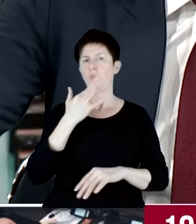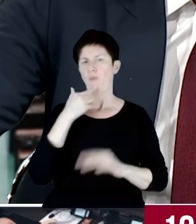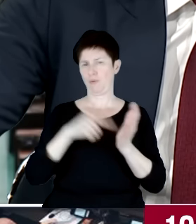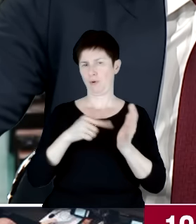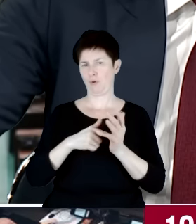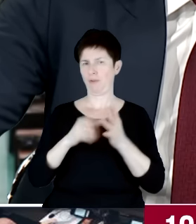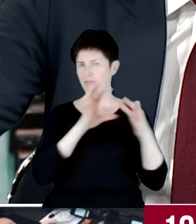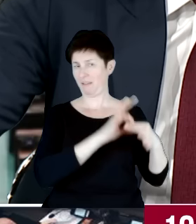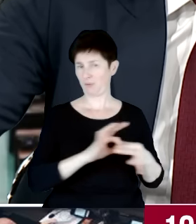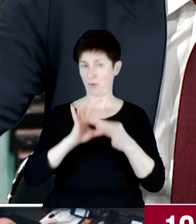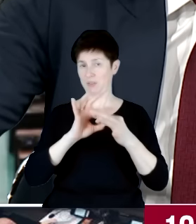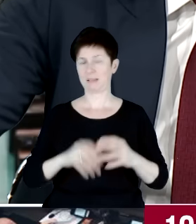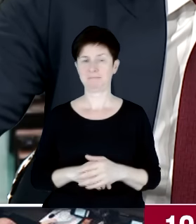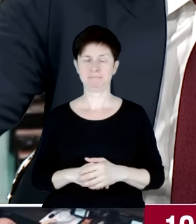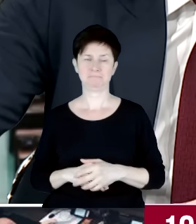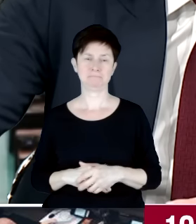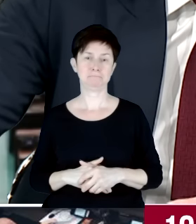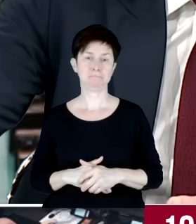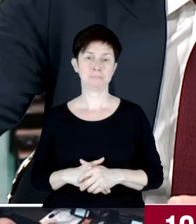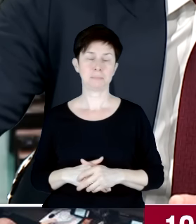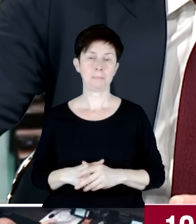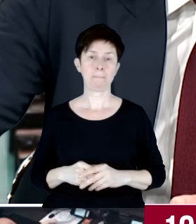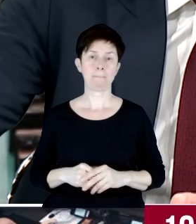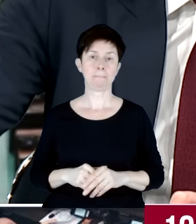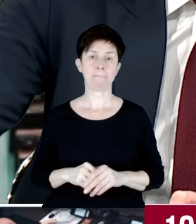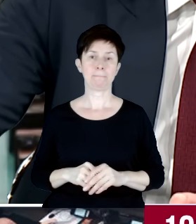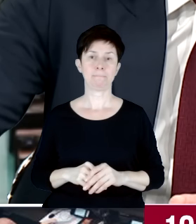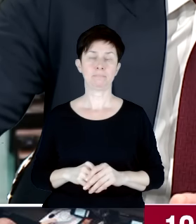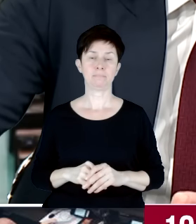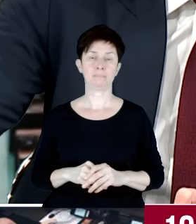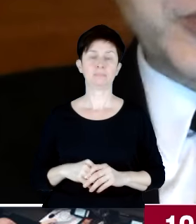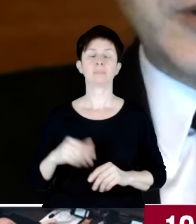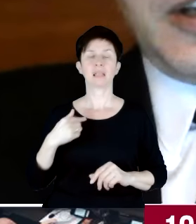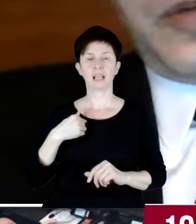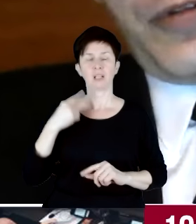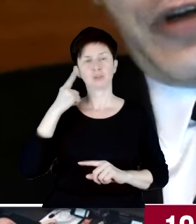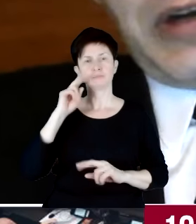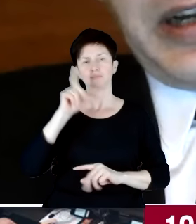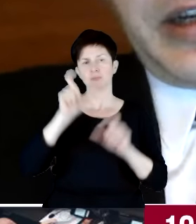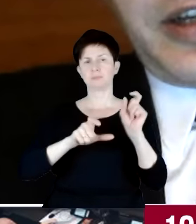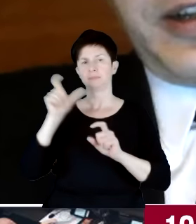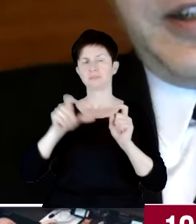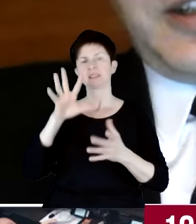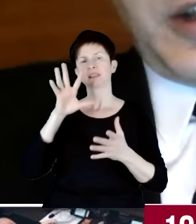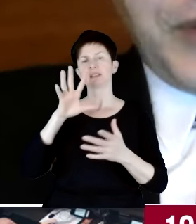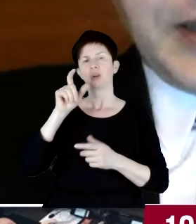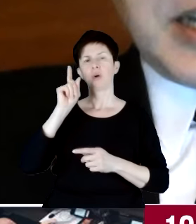Zdecydowanie. Znaczy, ja też jak słucham niektórych właśnie politologów, którzy tak sobie właśnie mówią,